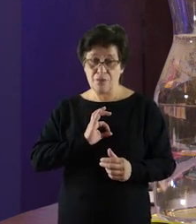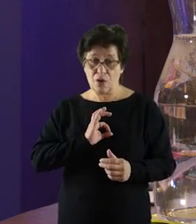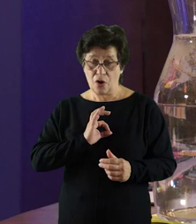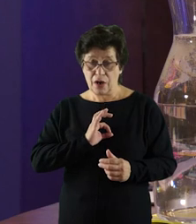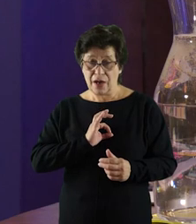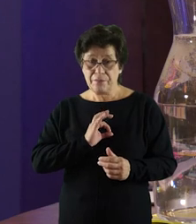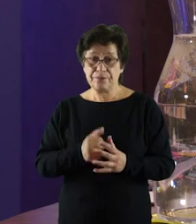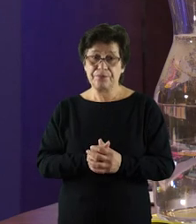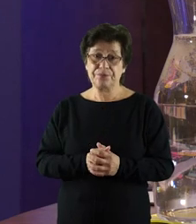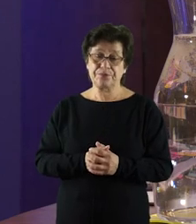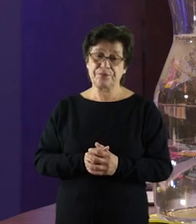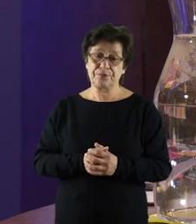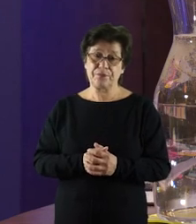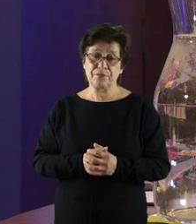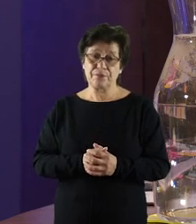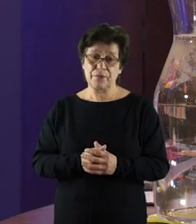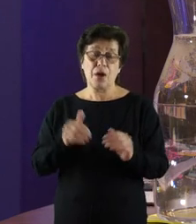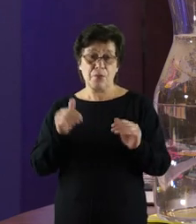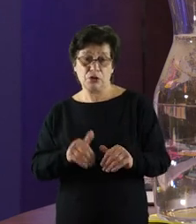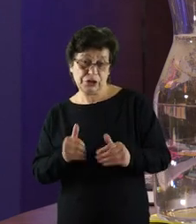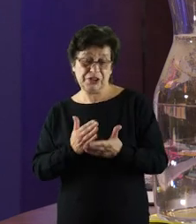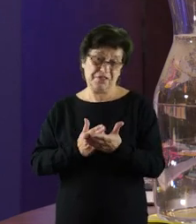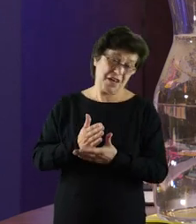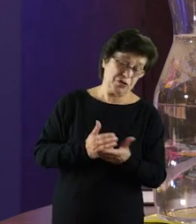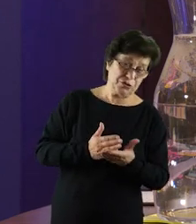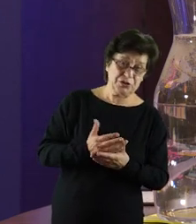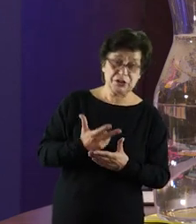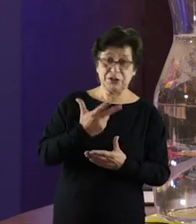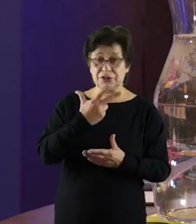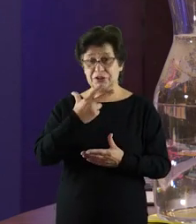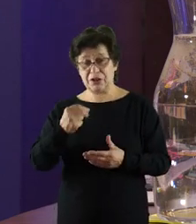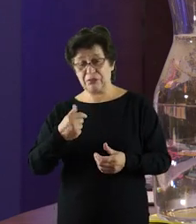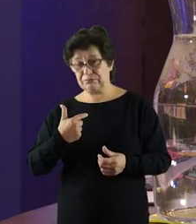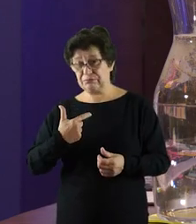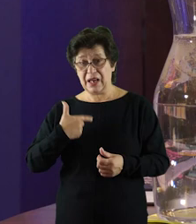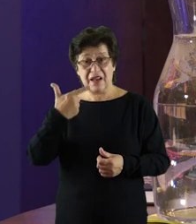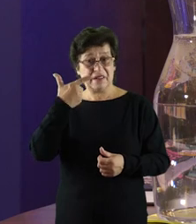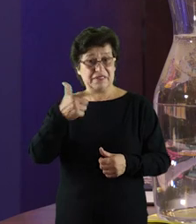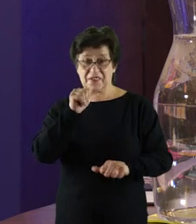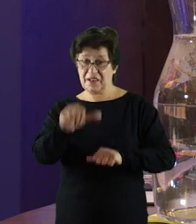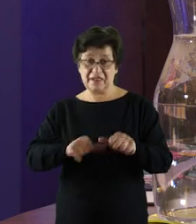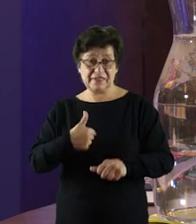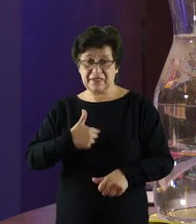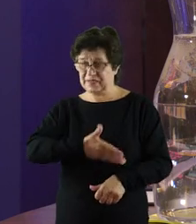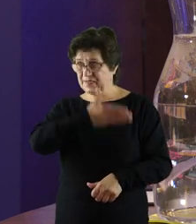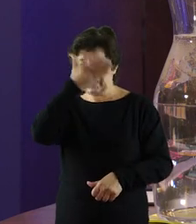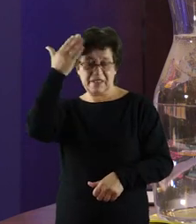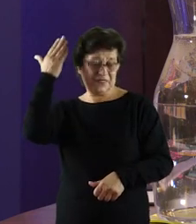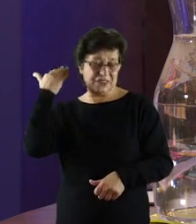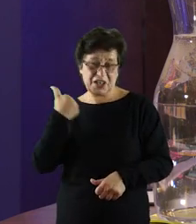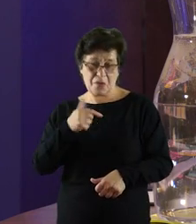zostały lekturami. Możecie mi wierzyć albo nie, ale ja przez 2 lata nie miałam o tym zielonego pojęcia.